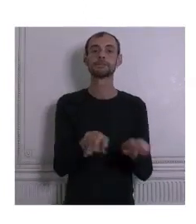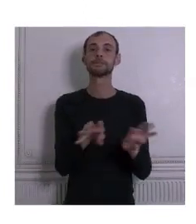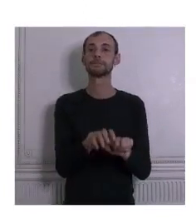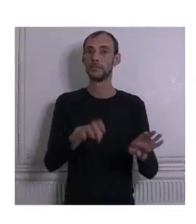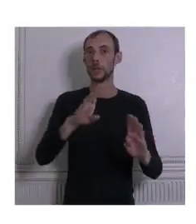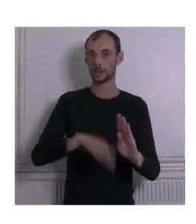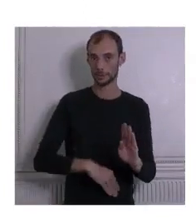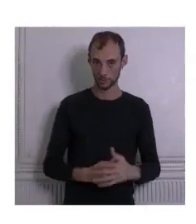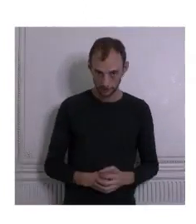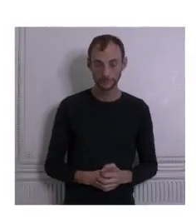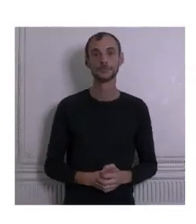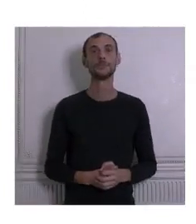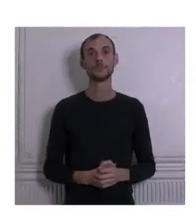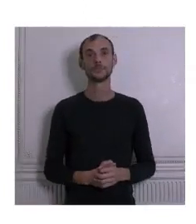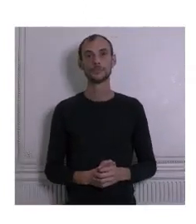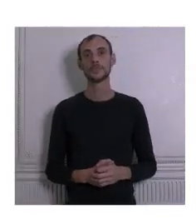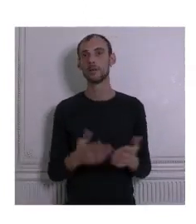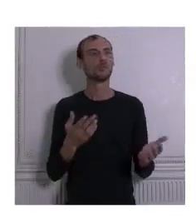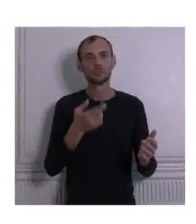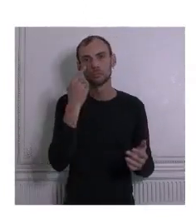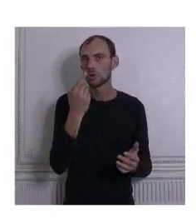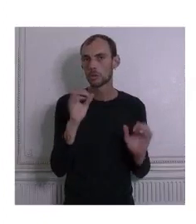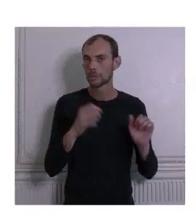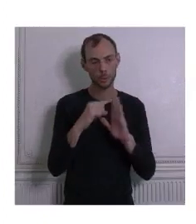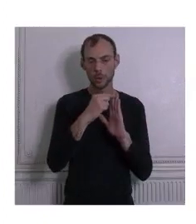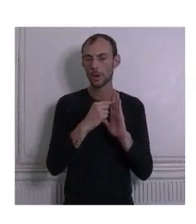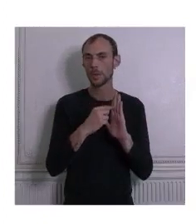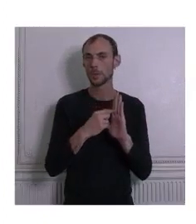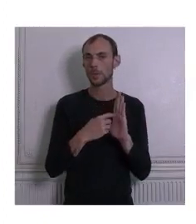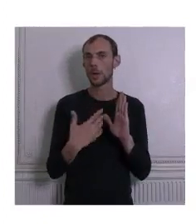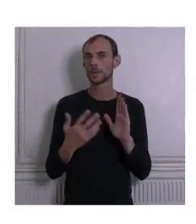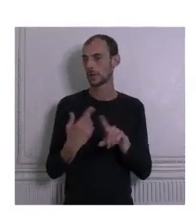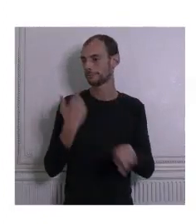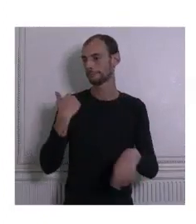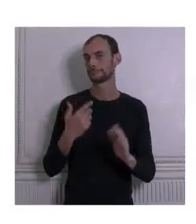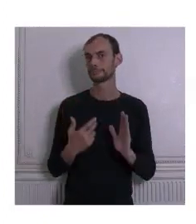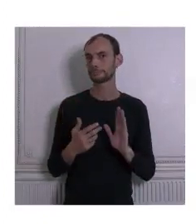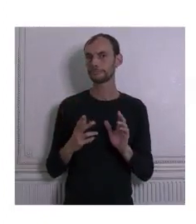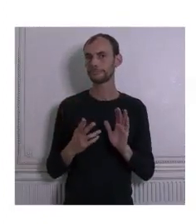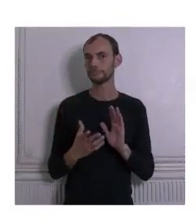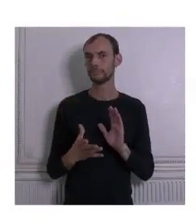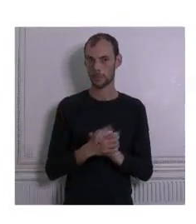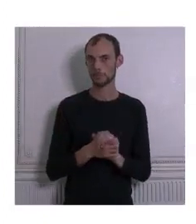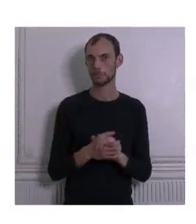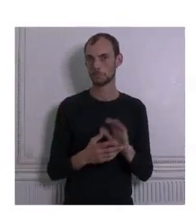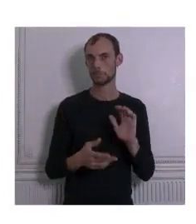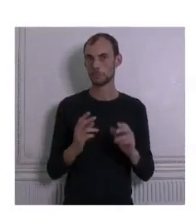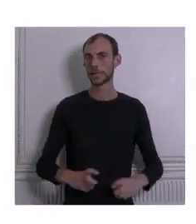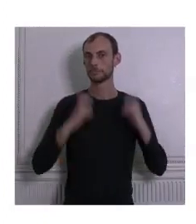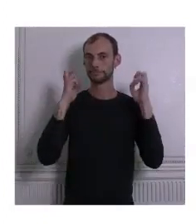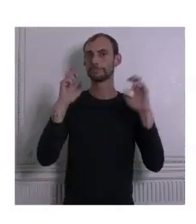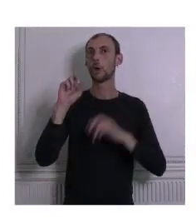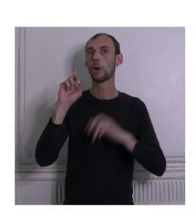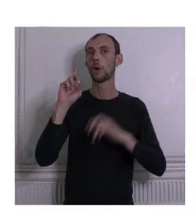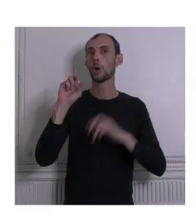sauf pour les 4 événements pour lesquels je vous rappelle également que l'éclairage public est maintenu allumé toute l'année pour les soirs de fête de la musique du 14